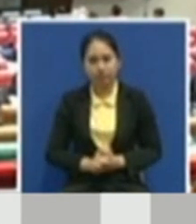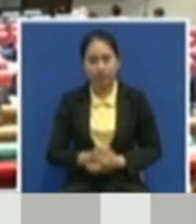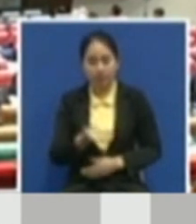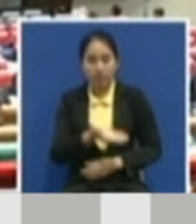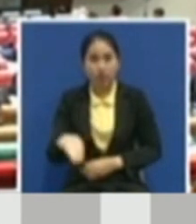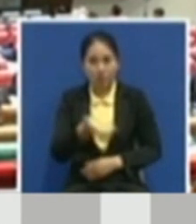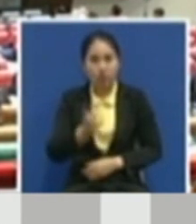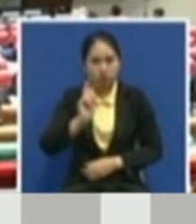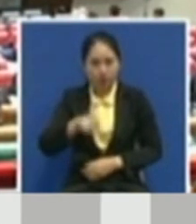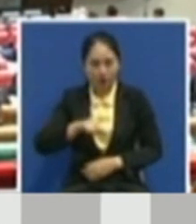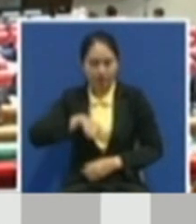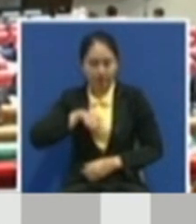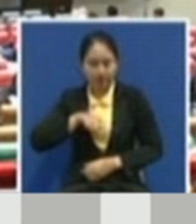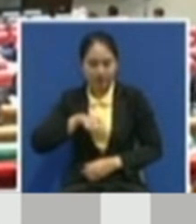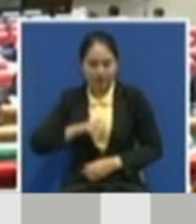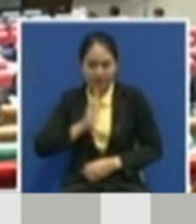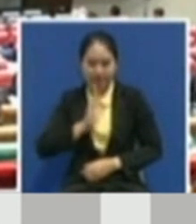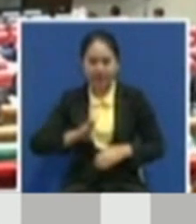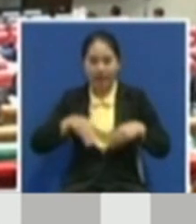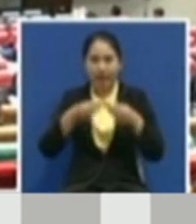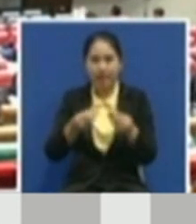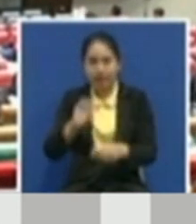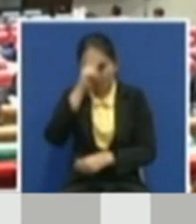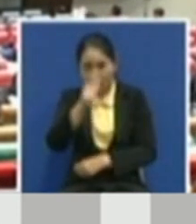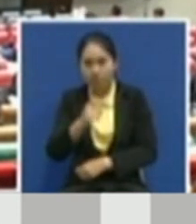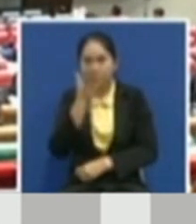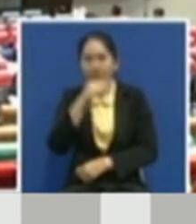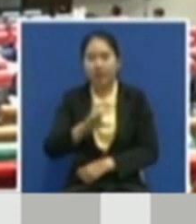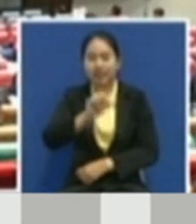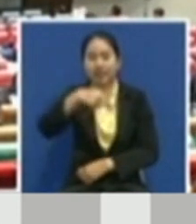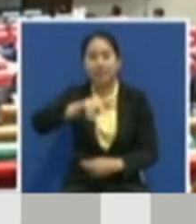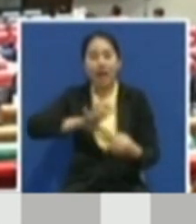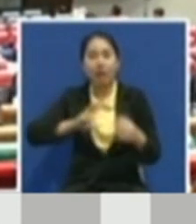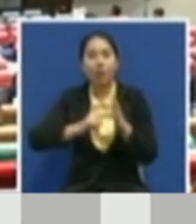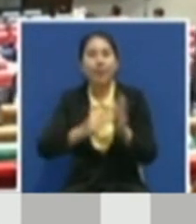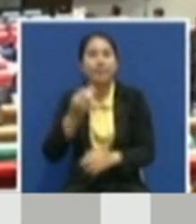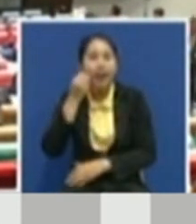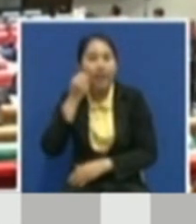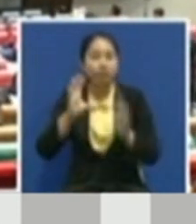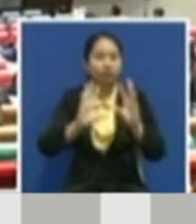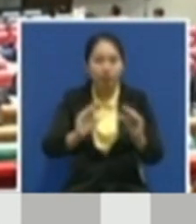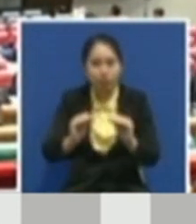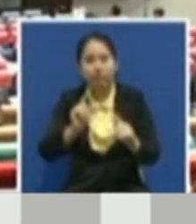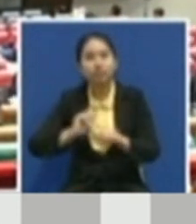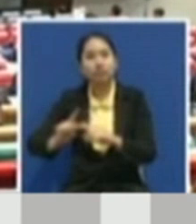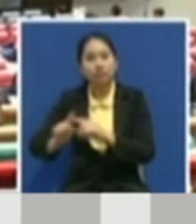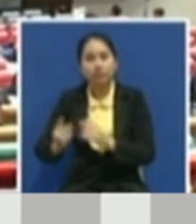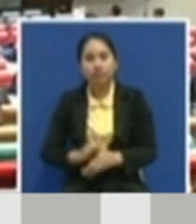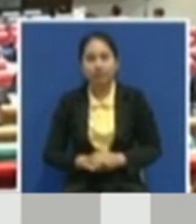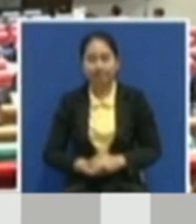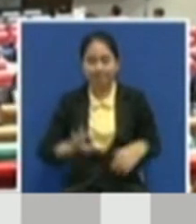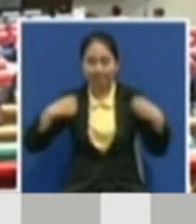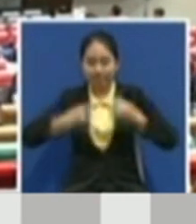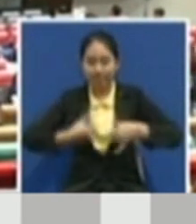คือเราจริงๆตั้งแต่ยุครัชกาลที่4ที่5เราถอดเสื้อเราอะไร ต่างๆต้องถอดเสื้อเข้าวังด้วย ไอ้ความที่แบบคล้าย